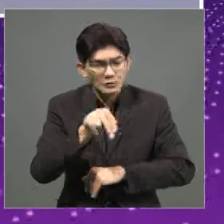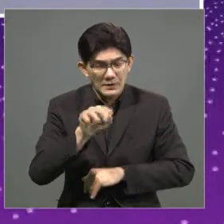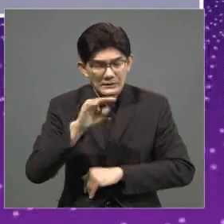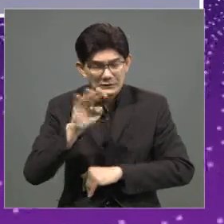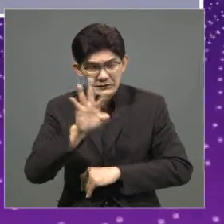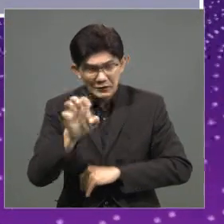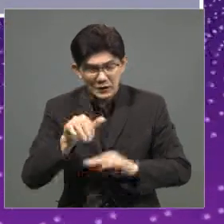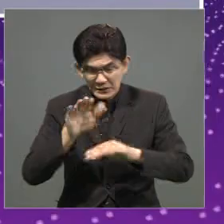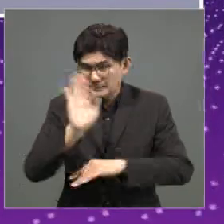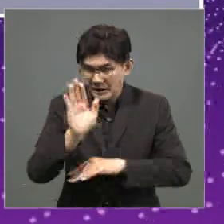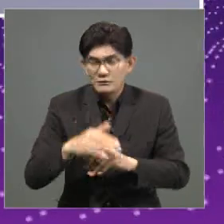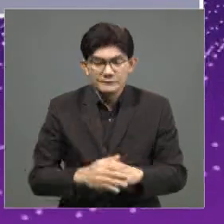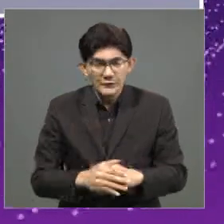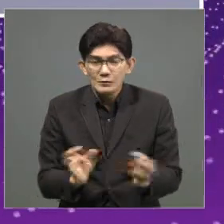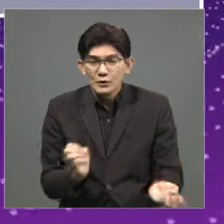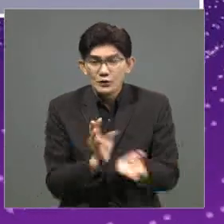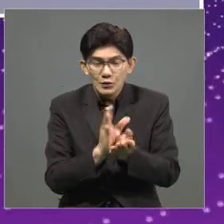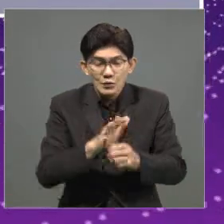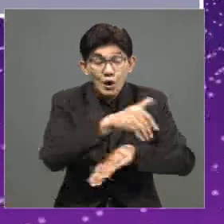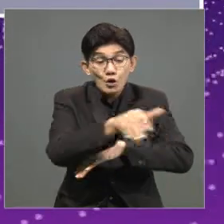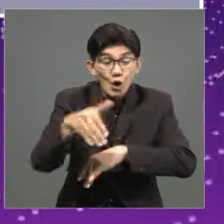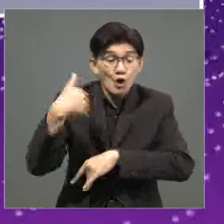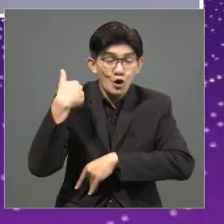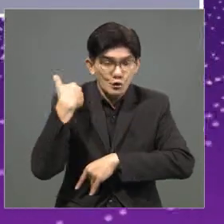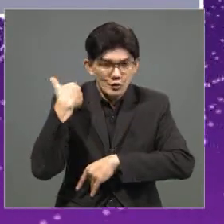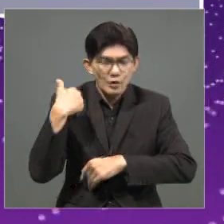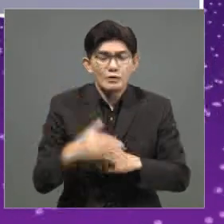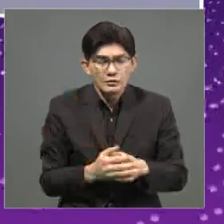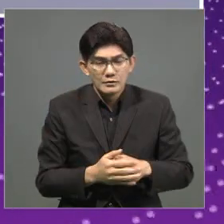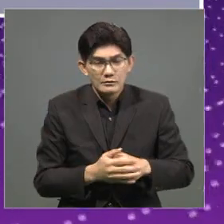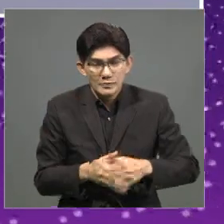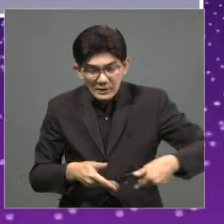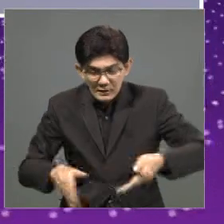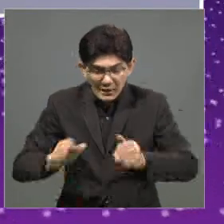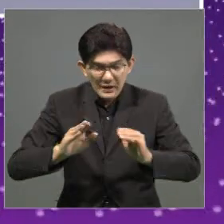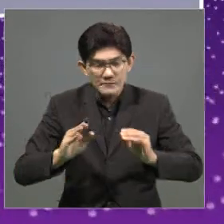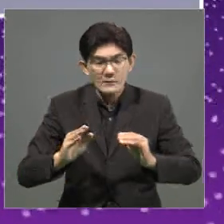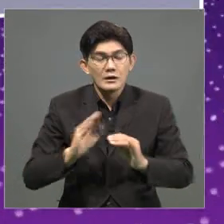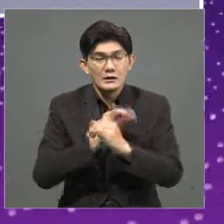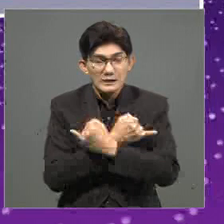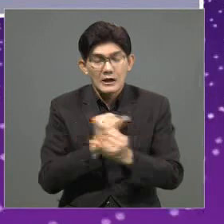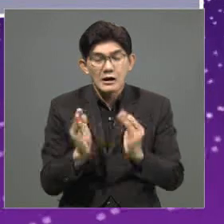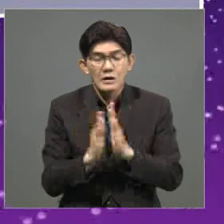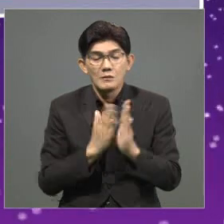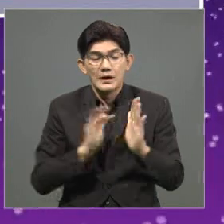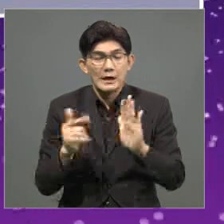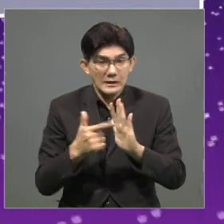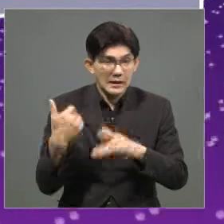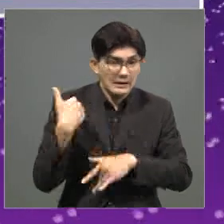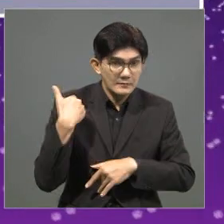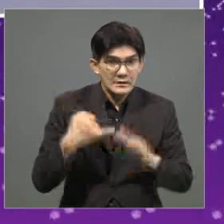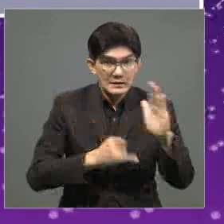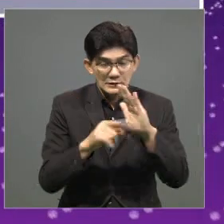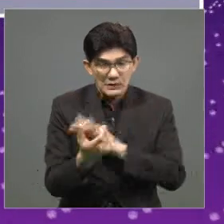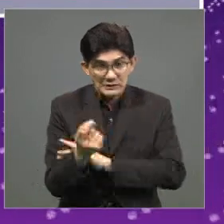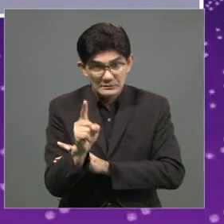วนี้จะกระทบนะฮะกับพื้นที่ลุ่มต่ำนอกคันกั้นน้ำซึ่งอยู่ตามแนวแม่น้ำเจ้าพระยา11จังหวัดอย่างที่บอกไว้ตอนนี้ชาวบ้านที่ตำบลโพน